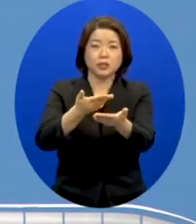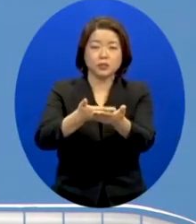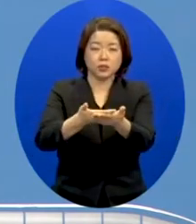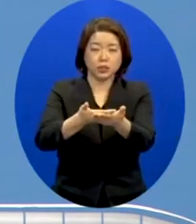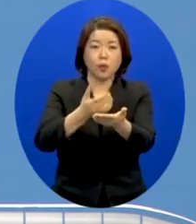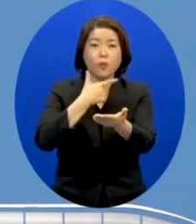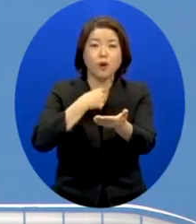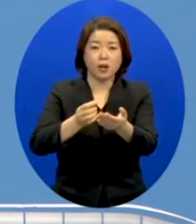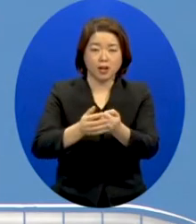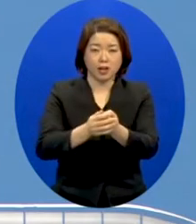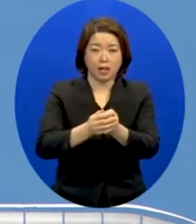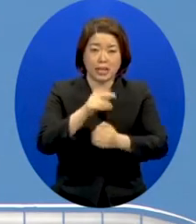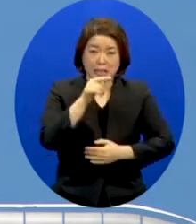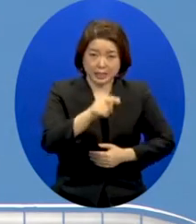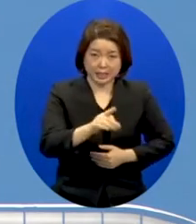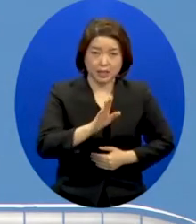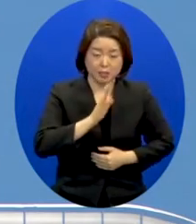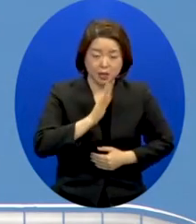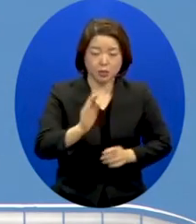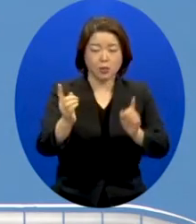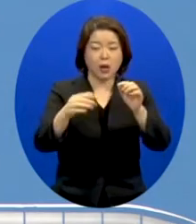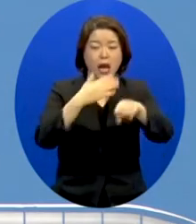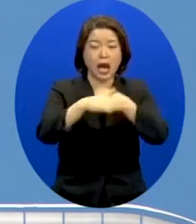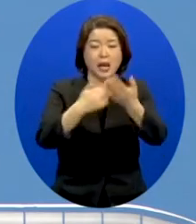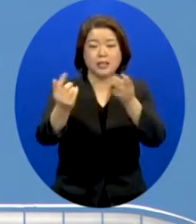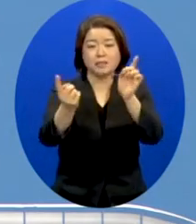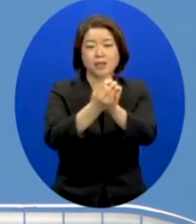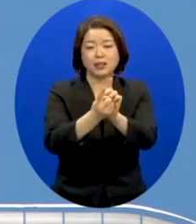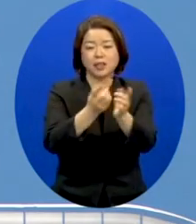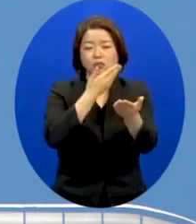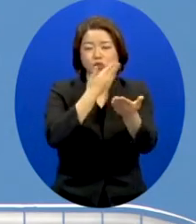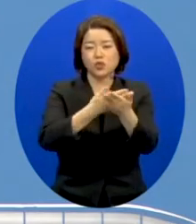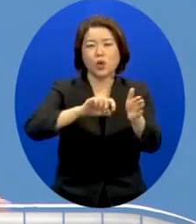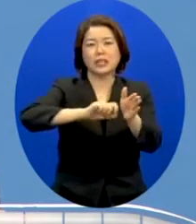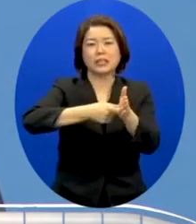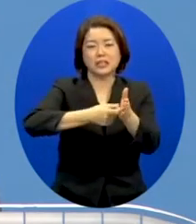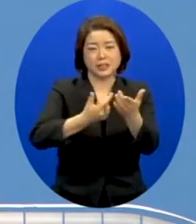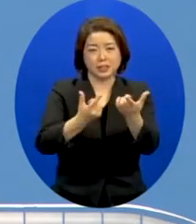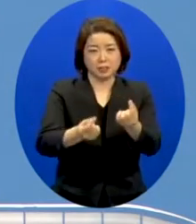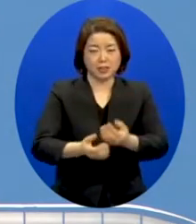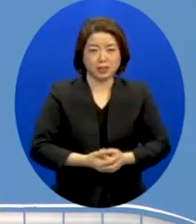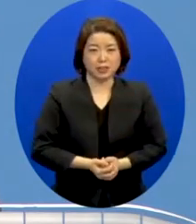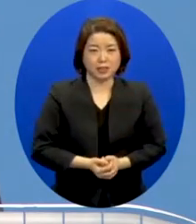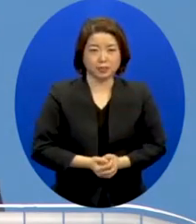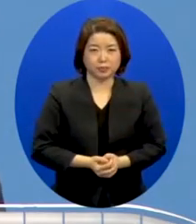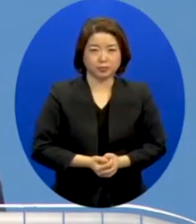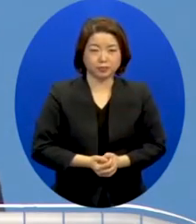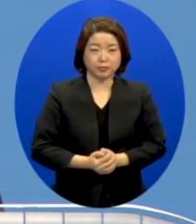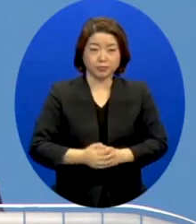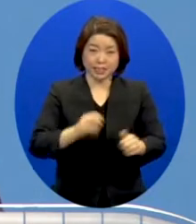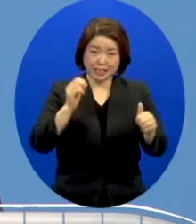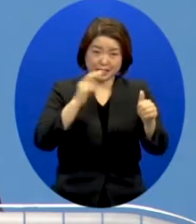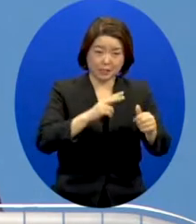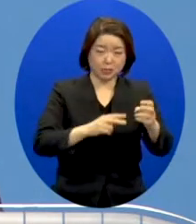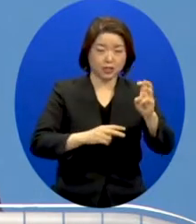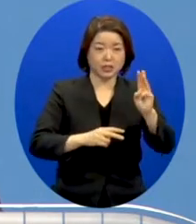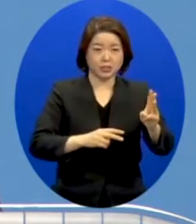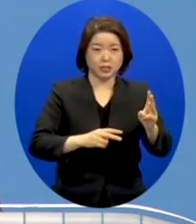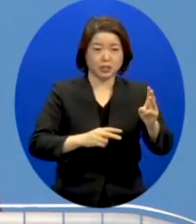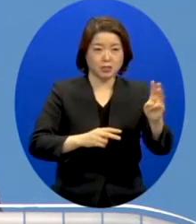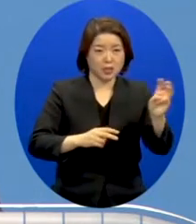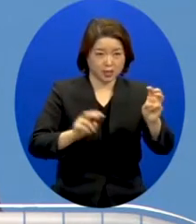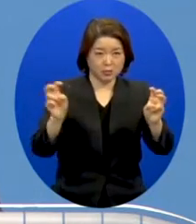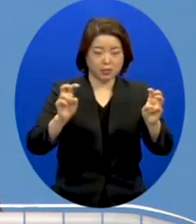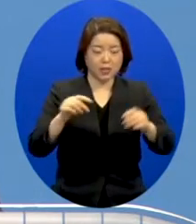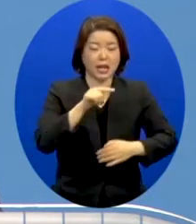그게 바로 하나님을 만나는 열 쇠 기 때문에 그렇습니다 신명기 30장 20절에 내 하나님 여호와를